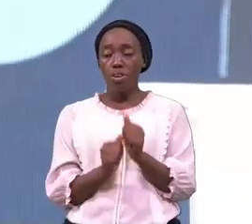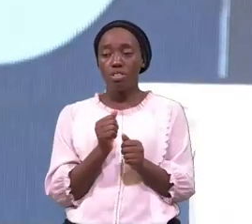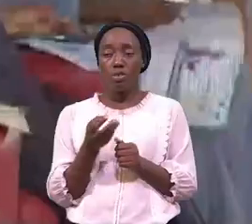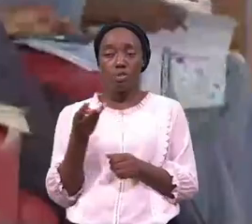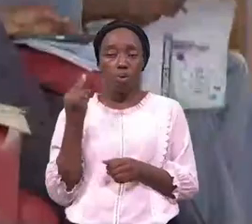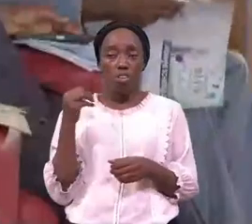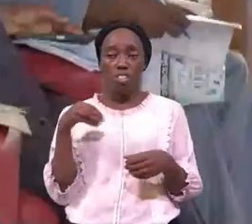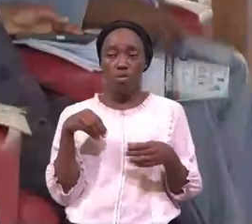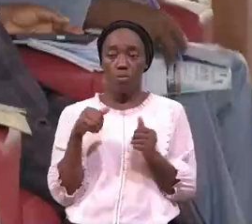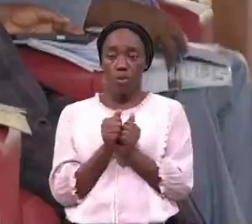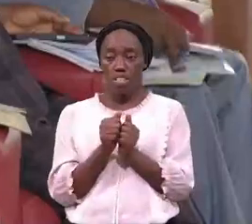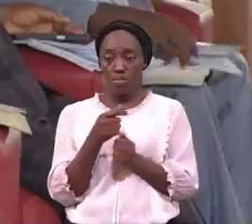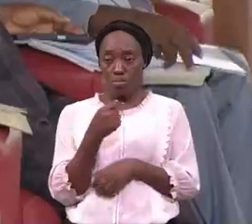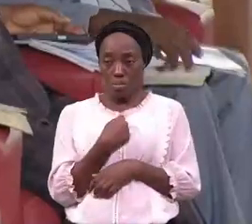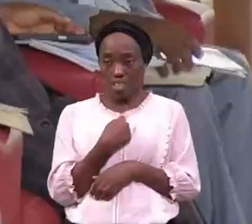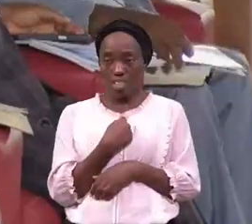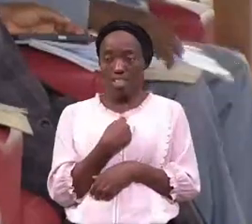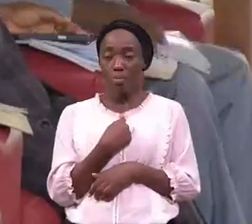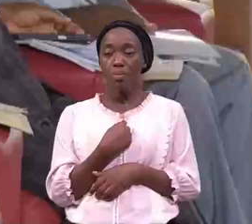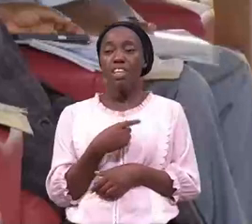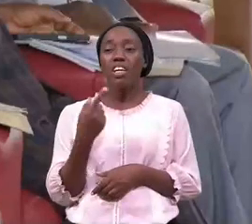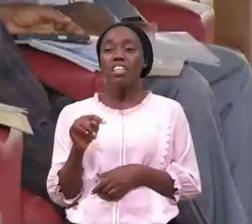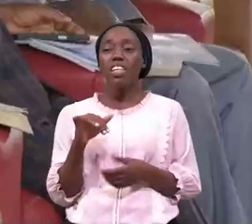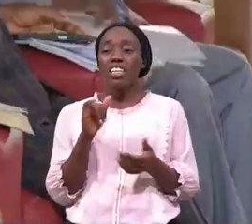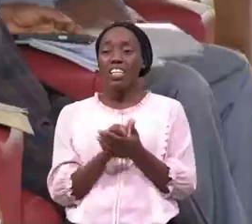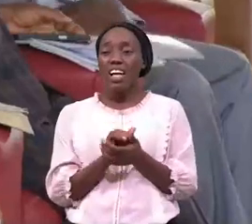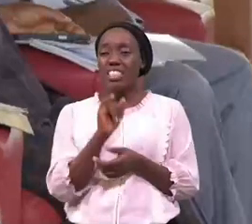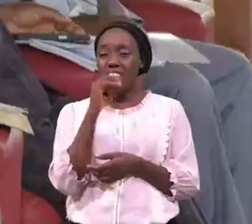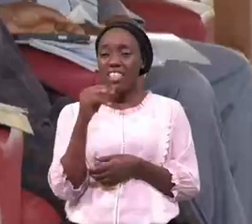Mais la grâce de Dieu qui est avec moi.